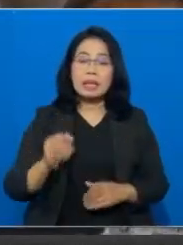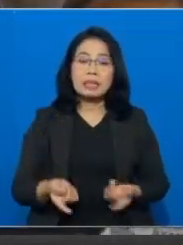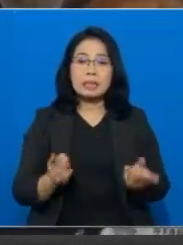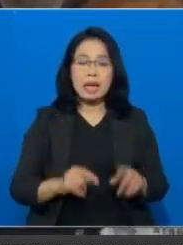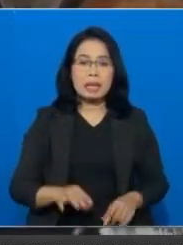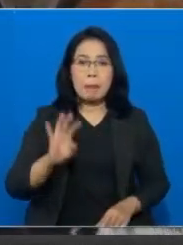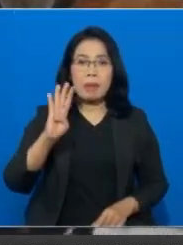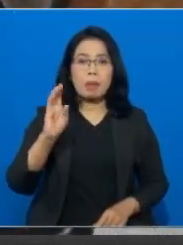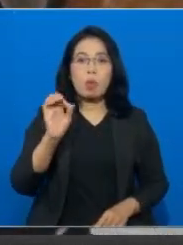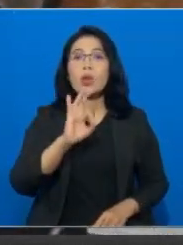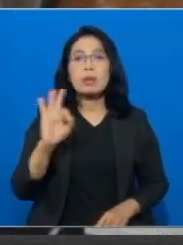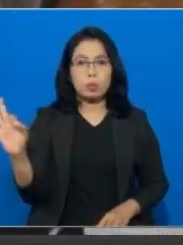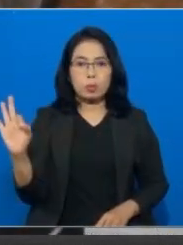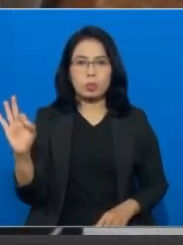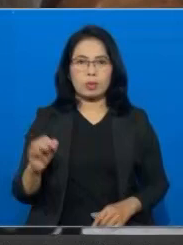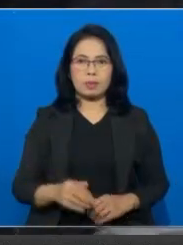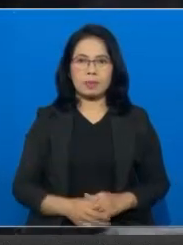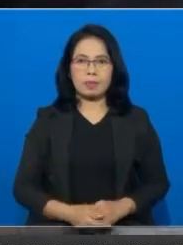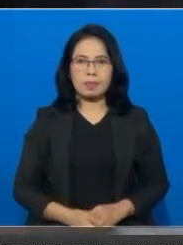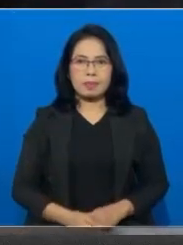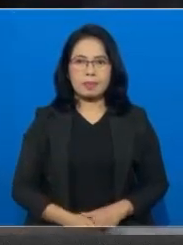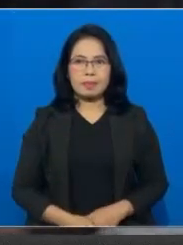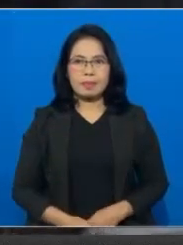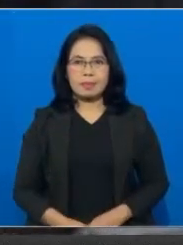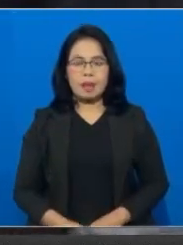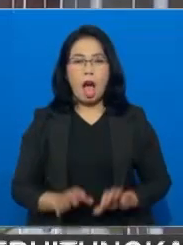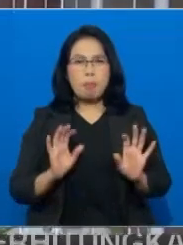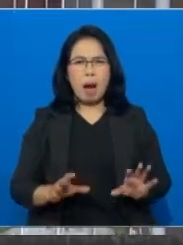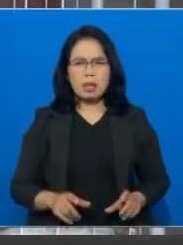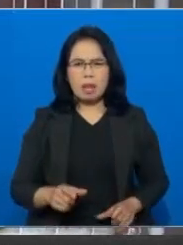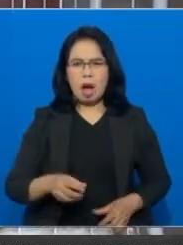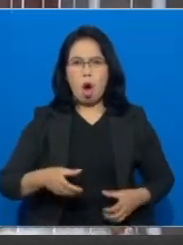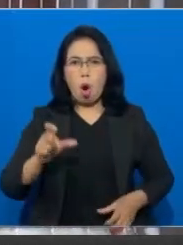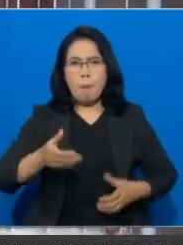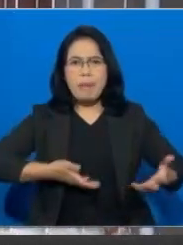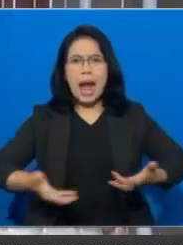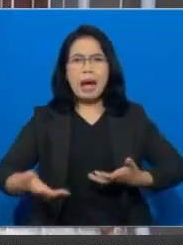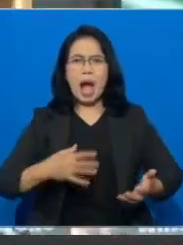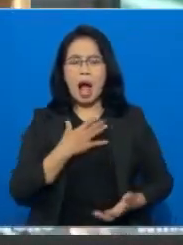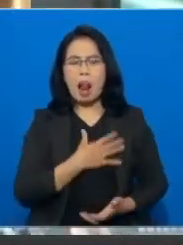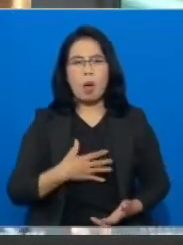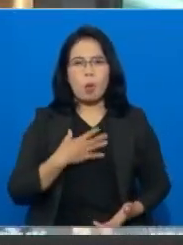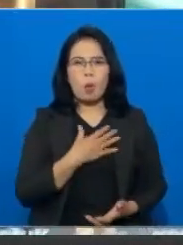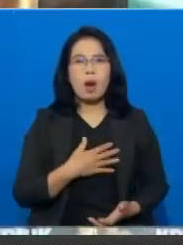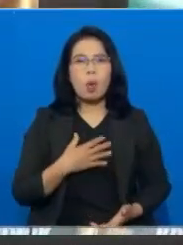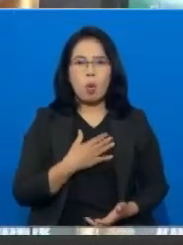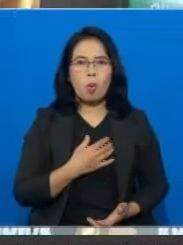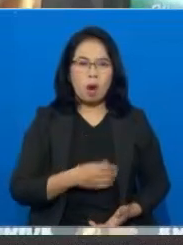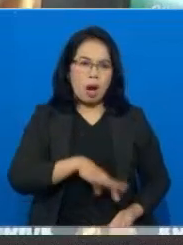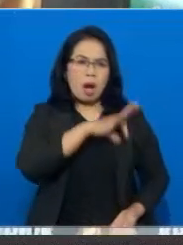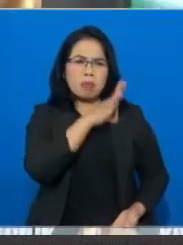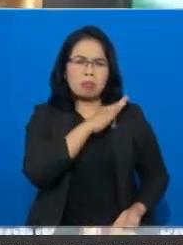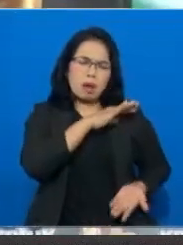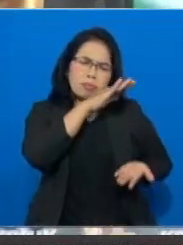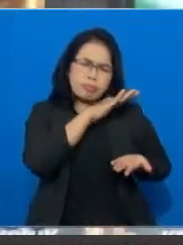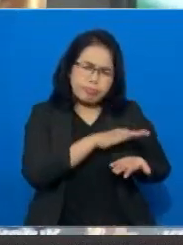per kotak. Namun, langkah itu dikeluhkan sejumlah pelanggan. Akibatnya, angka penjualan kuenya berkurang dan omsetnya pun menurun